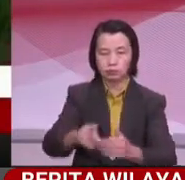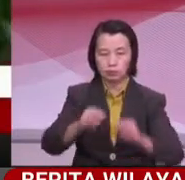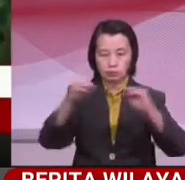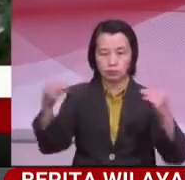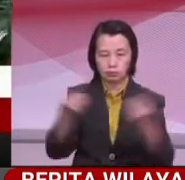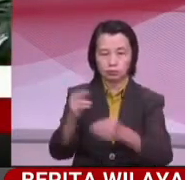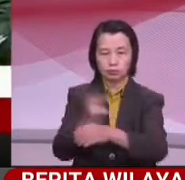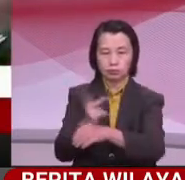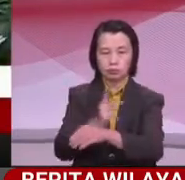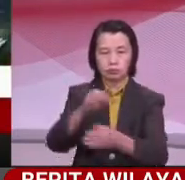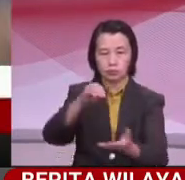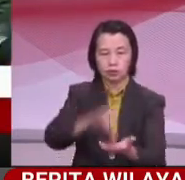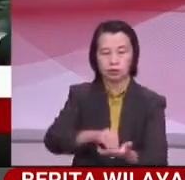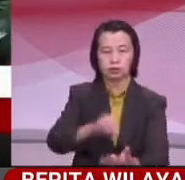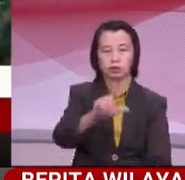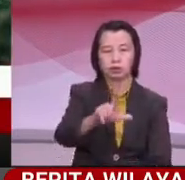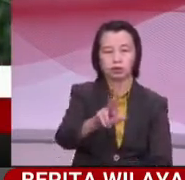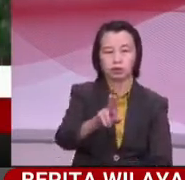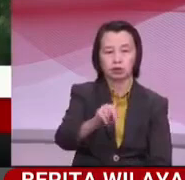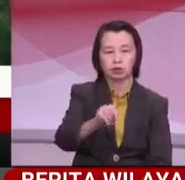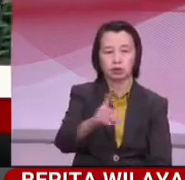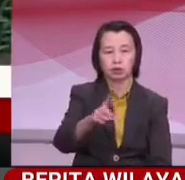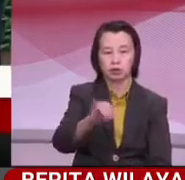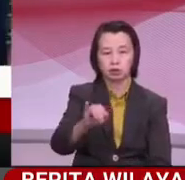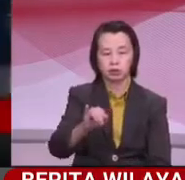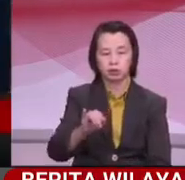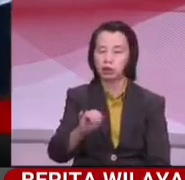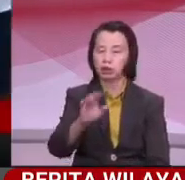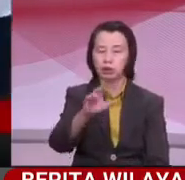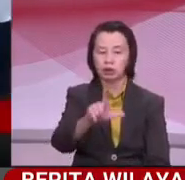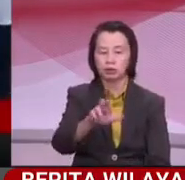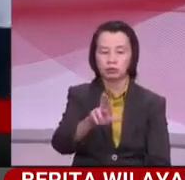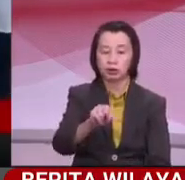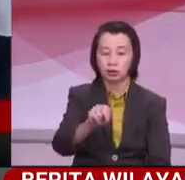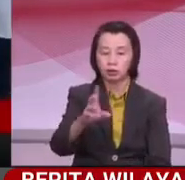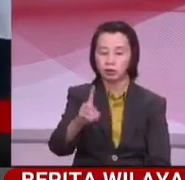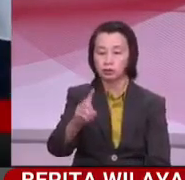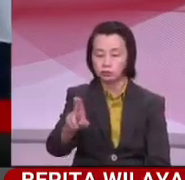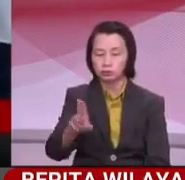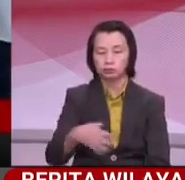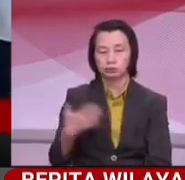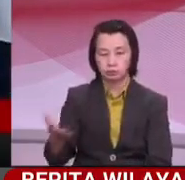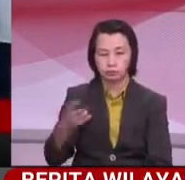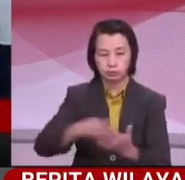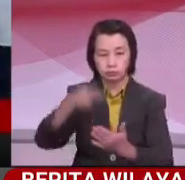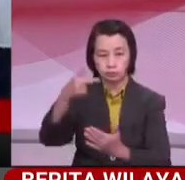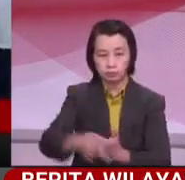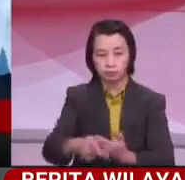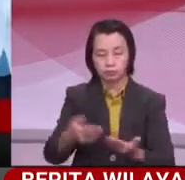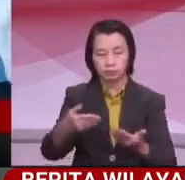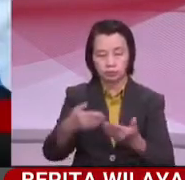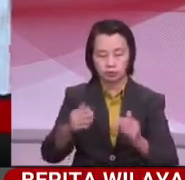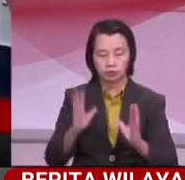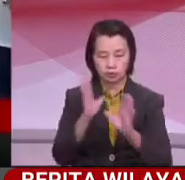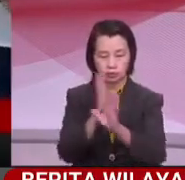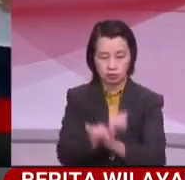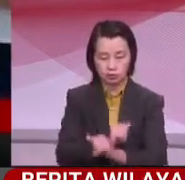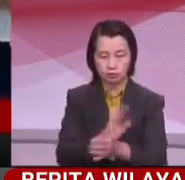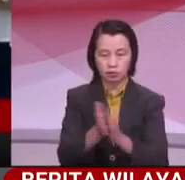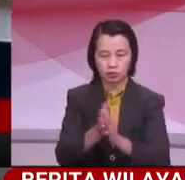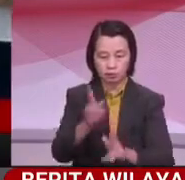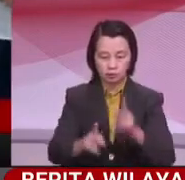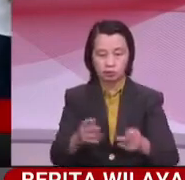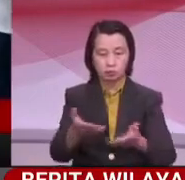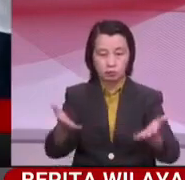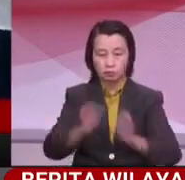Koperasi di Lundu program sehari itu antara lain memperkenalkan agenda surojaya koperasi Malaysia di peringkat Rawa supaya